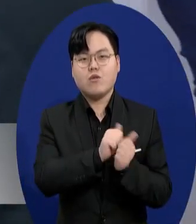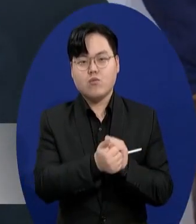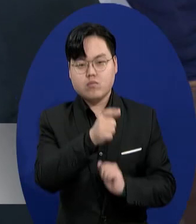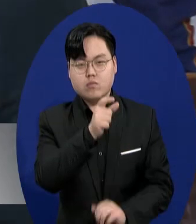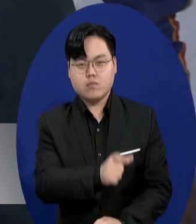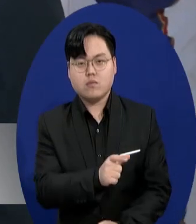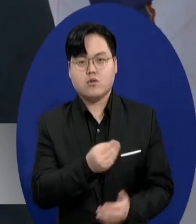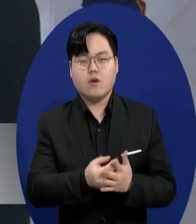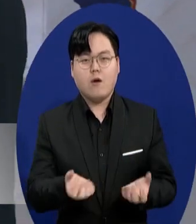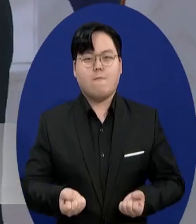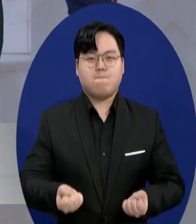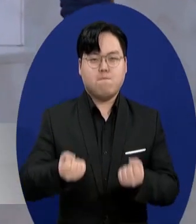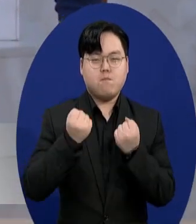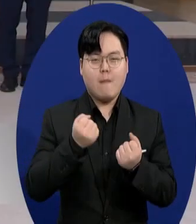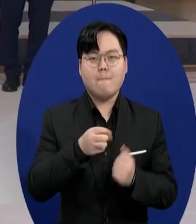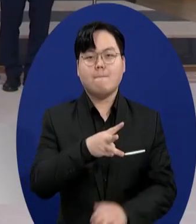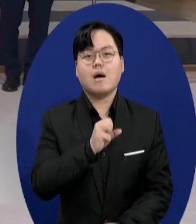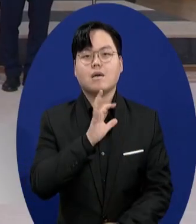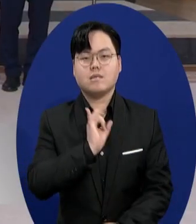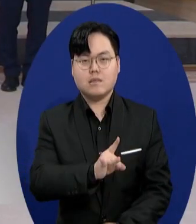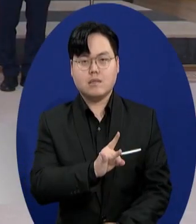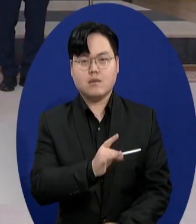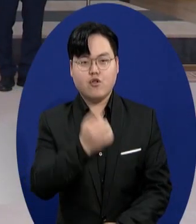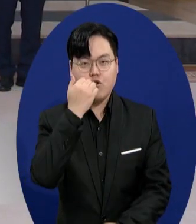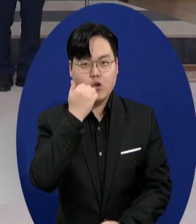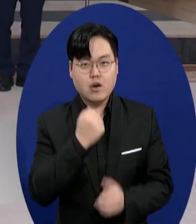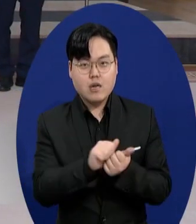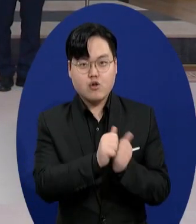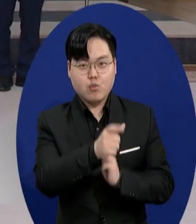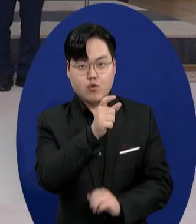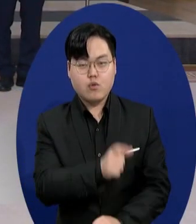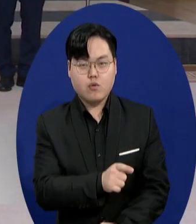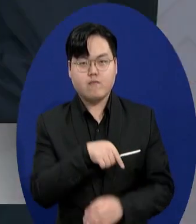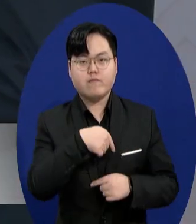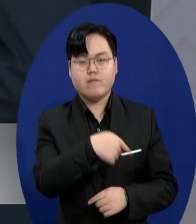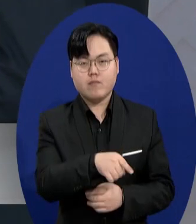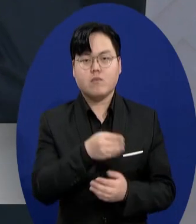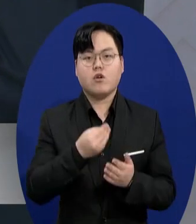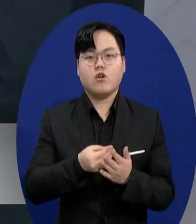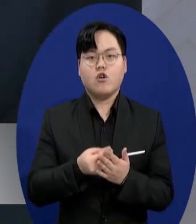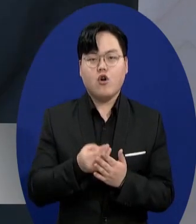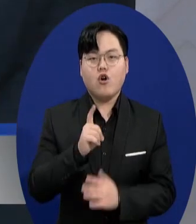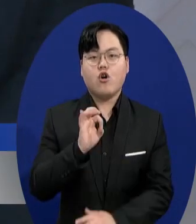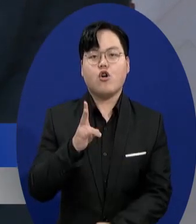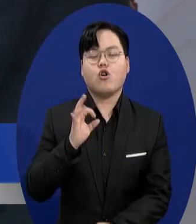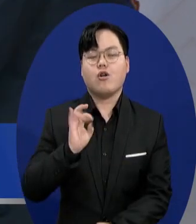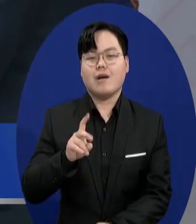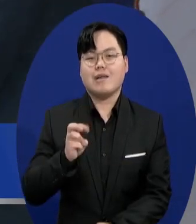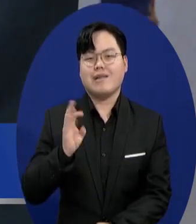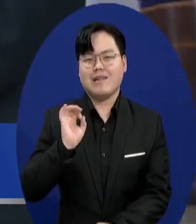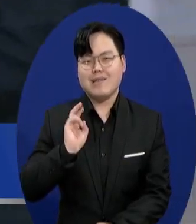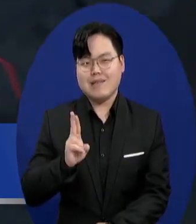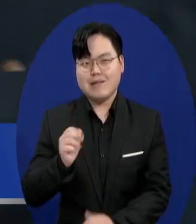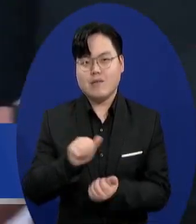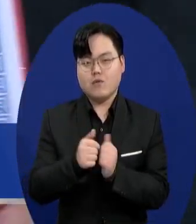болон пауэрлифтингийн олон улсын хэмжээний мастер Ахмад тамирчин Бямбагийн цэгмэд хөнгөн атлетийн Ахмад тамирчин Цэрэнгийн Радна нарыг